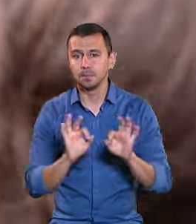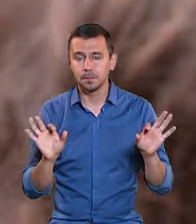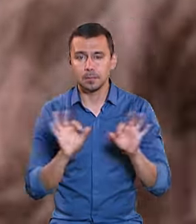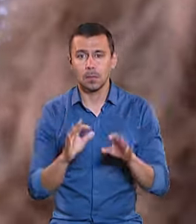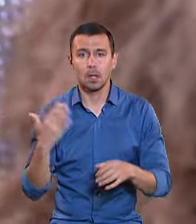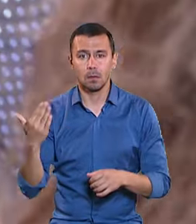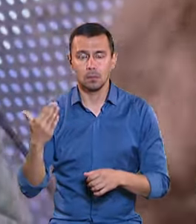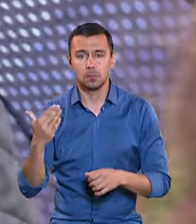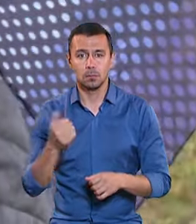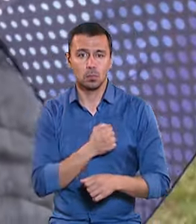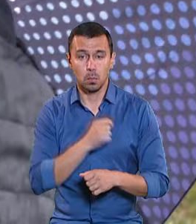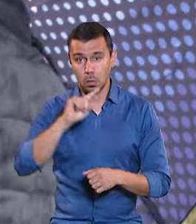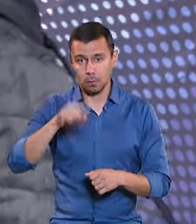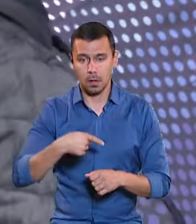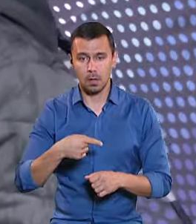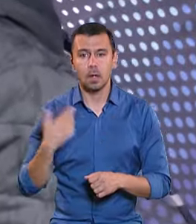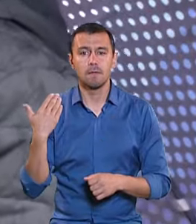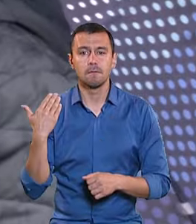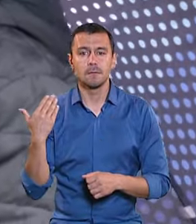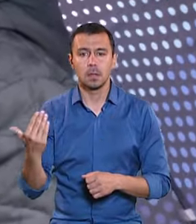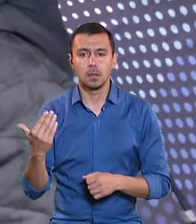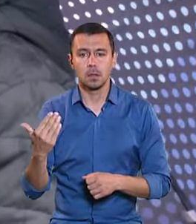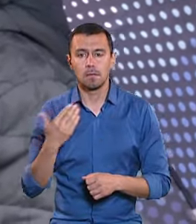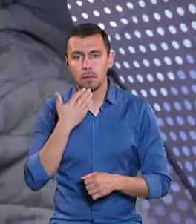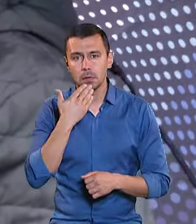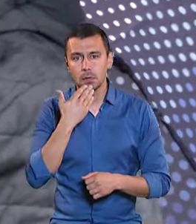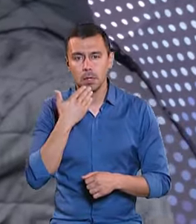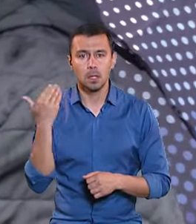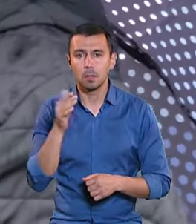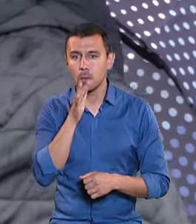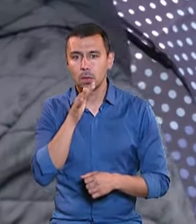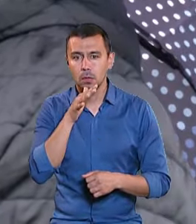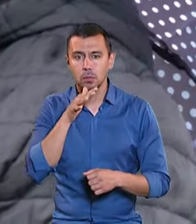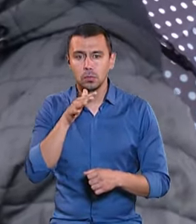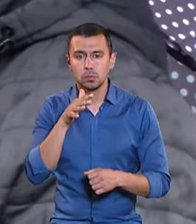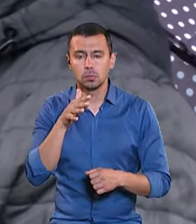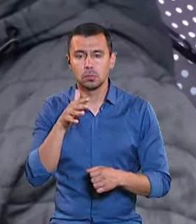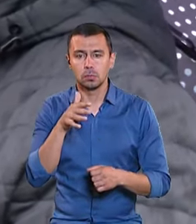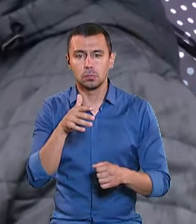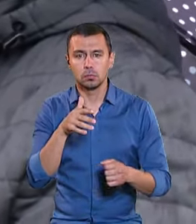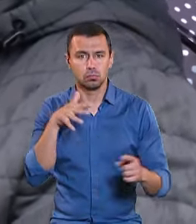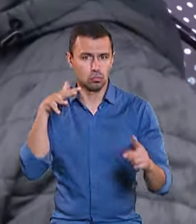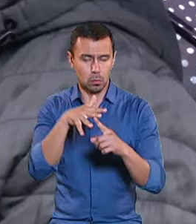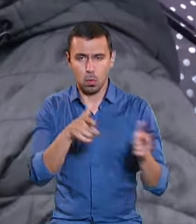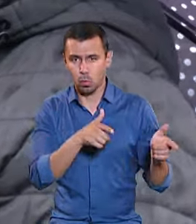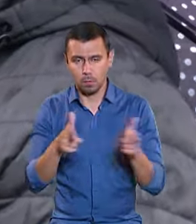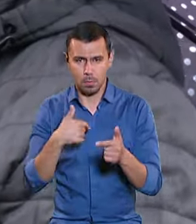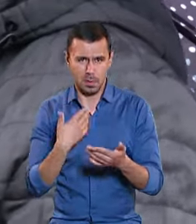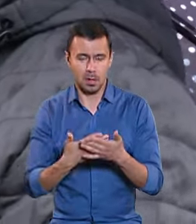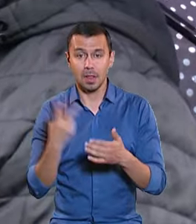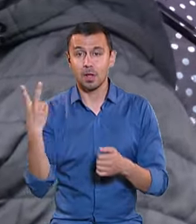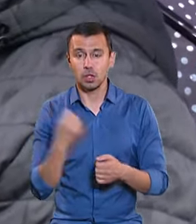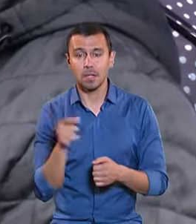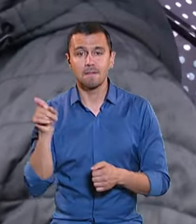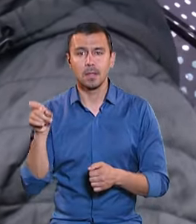розповідає, Віталія мобілізували. Він в останній момент штурманом. От його підготували, мені здається, 2 тижні